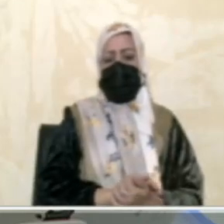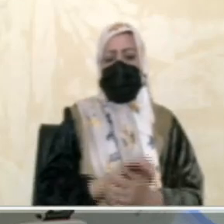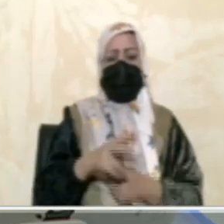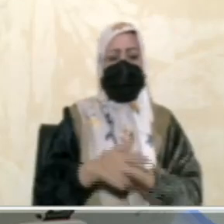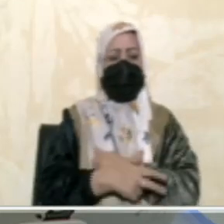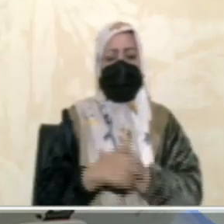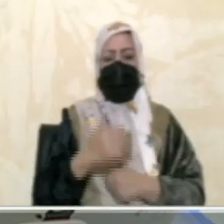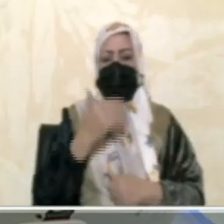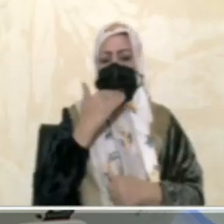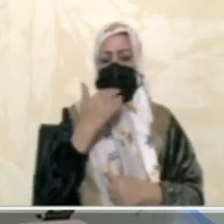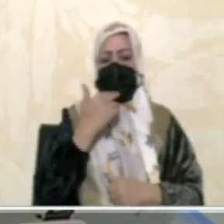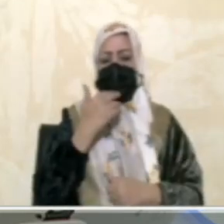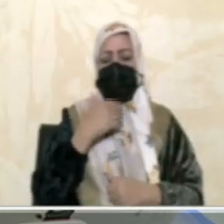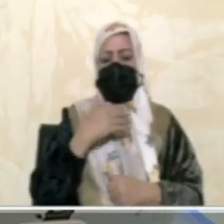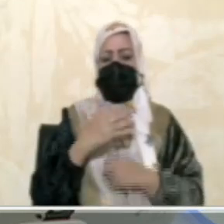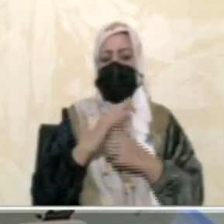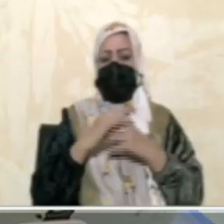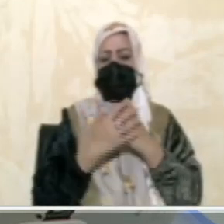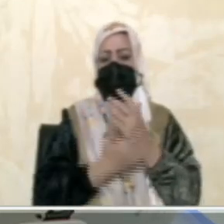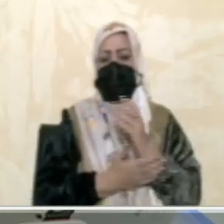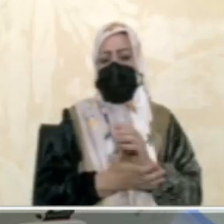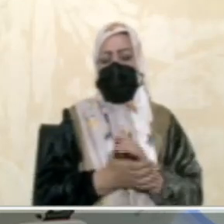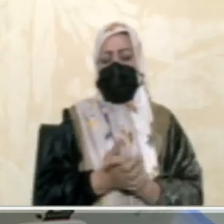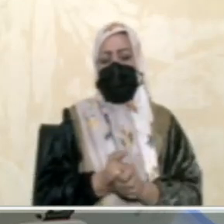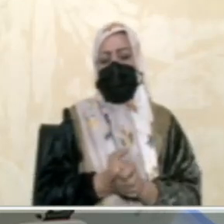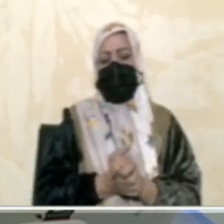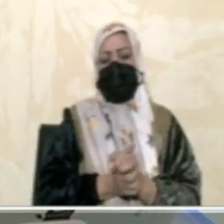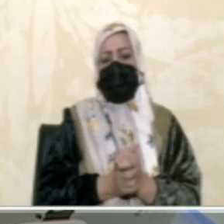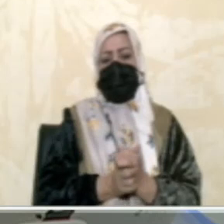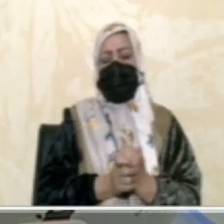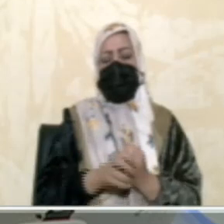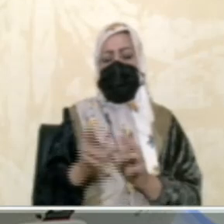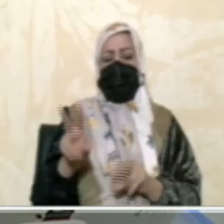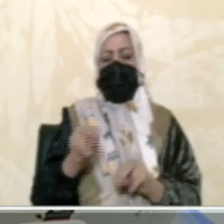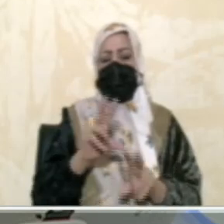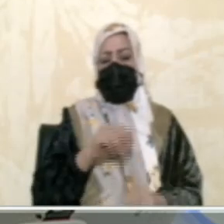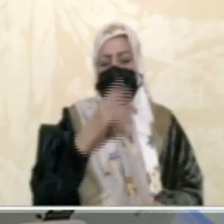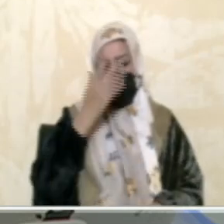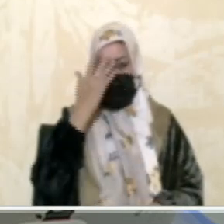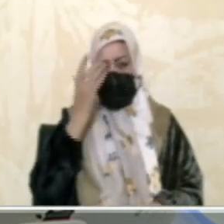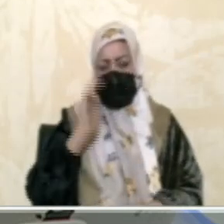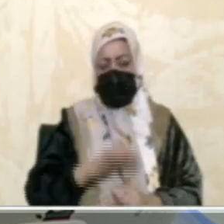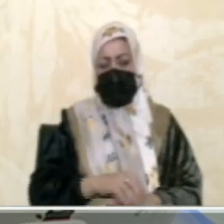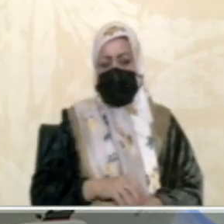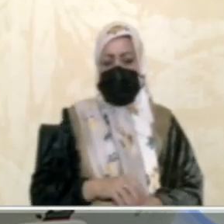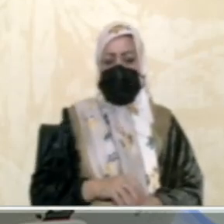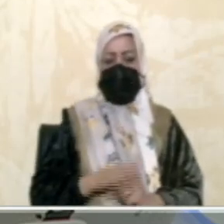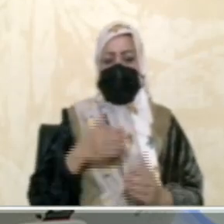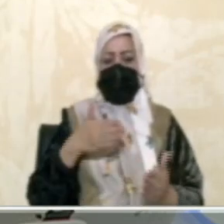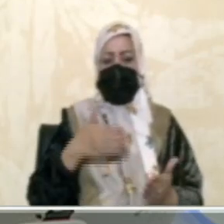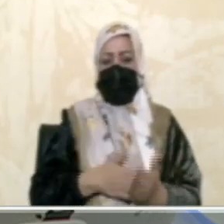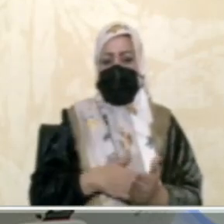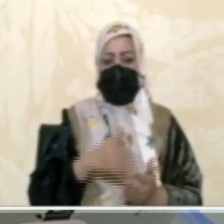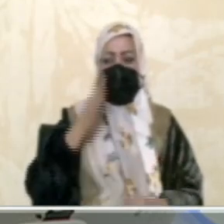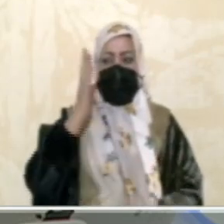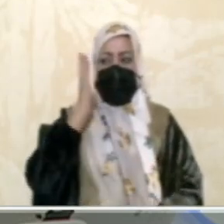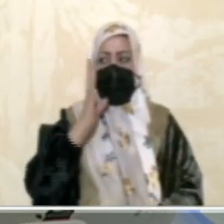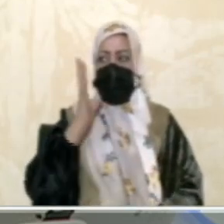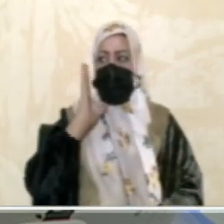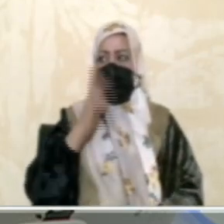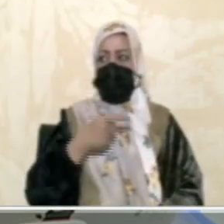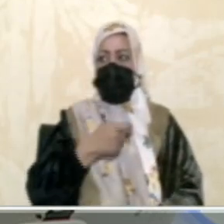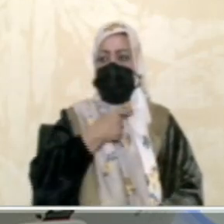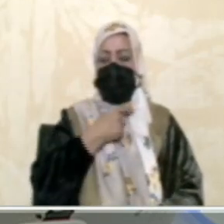الجورب مقلدا بعض العلماء ولا نعترض على من صلى من ترك الجمعه في اجتماع العيد مع الجمعه